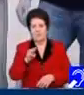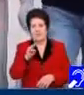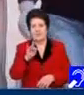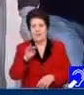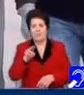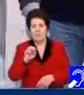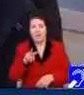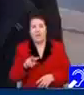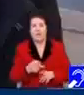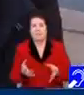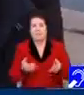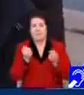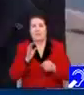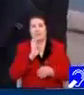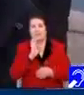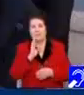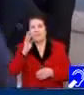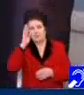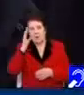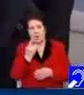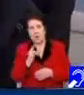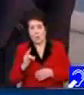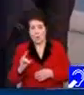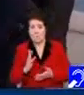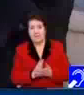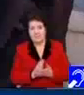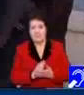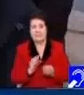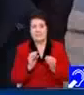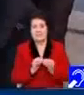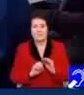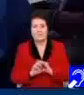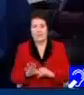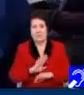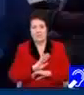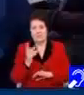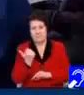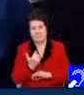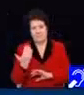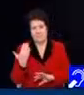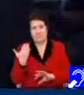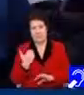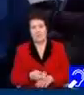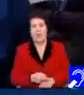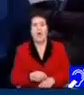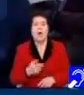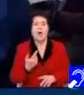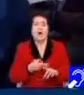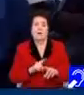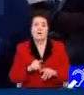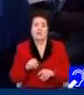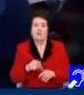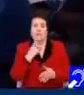Printre migranții salvați se numără femei și copii. La sfârșitul săptămânii trecute, 10 migranți au pierdut viața în largul coastelor Libiei. Potrivit unui